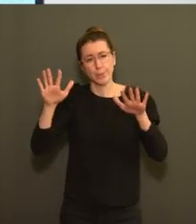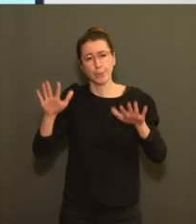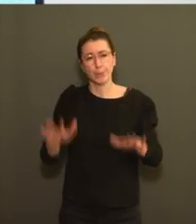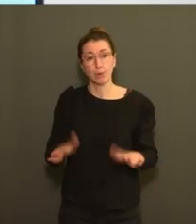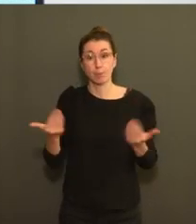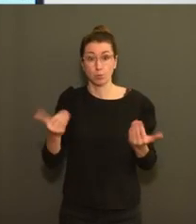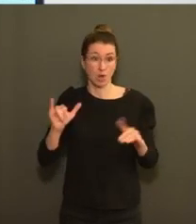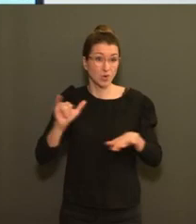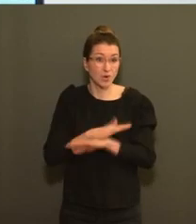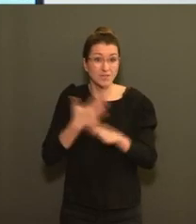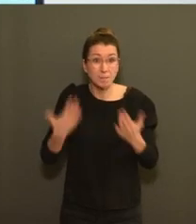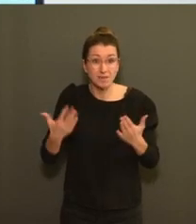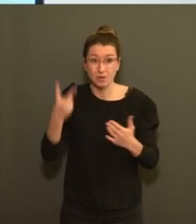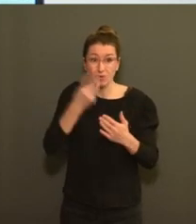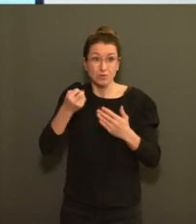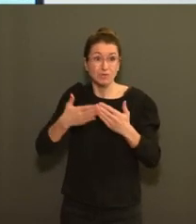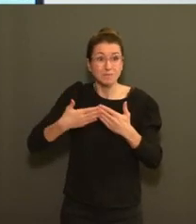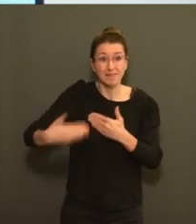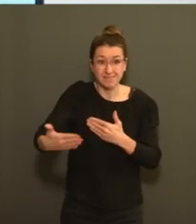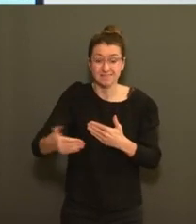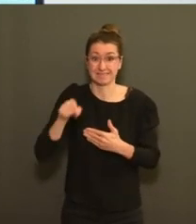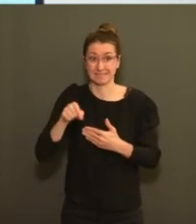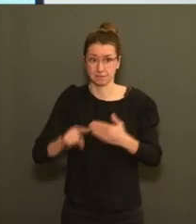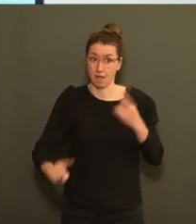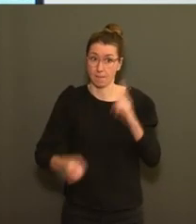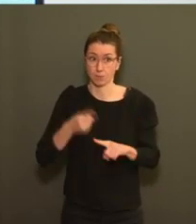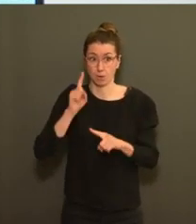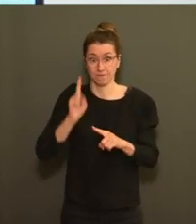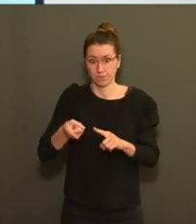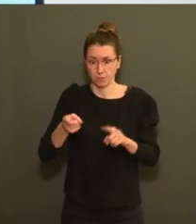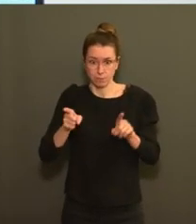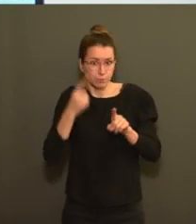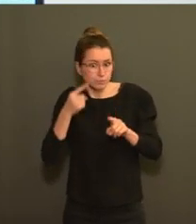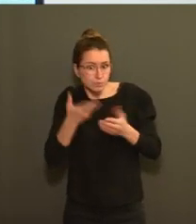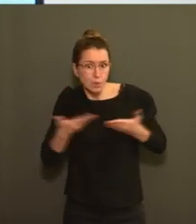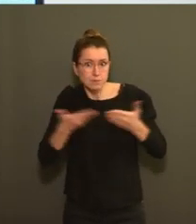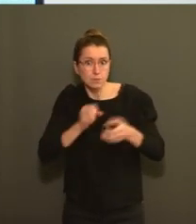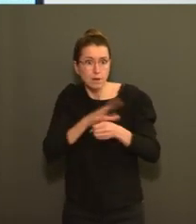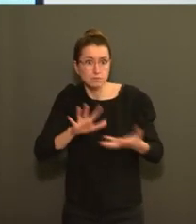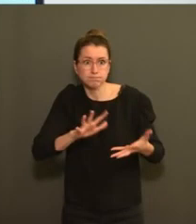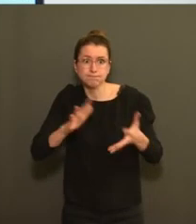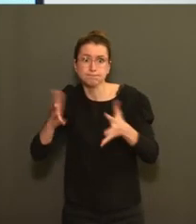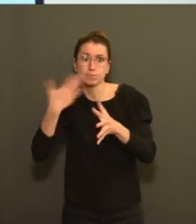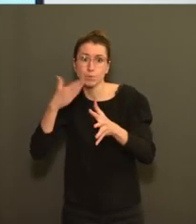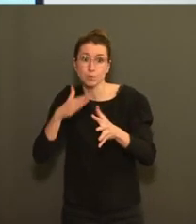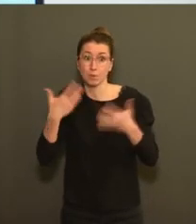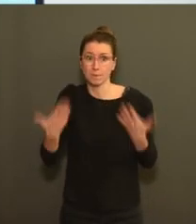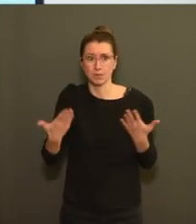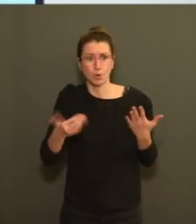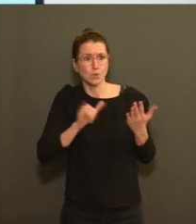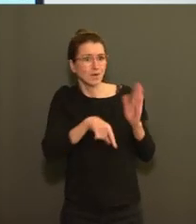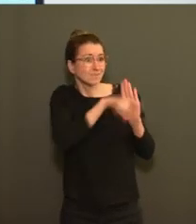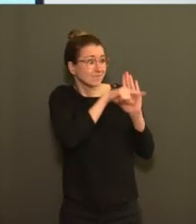pour l'évolution de la situation parce que les mesures mettent toujours 10 à 15 jours pour avoir un